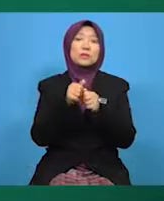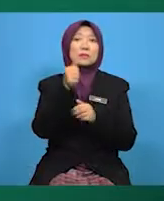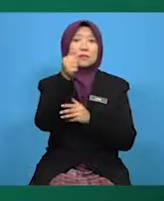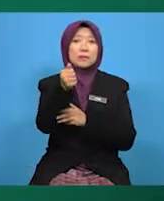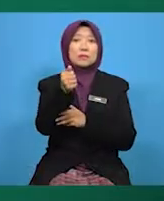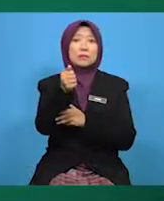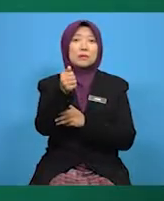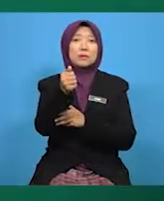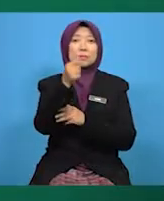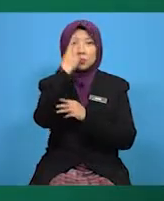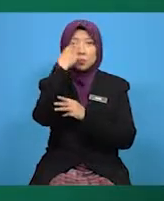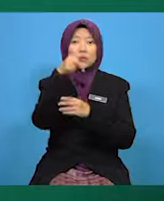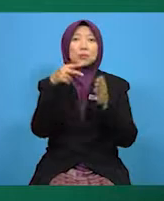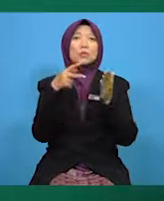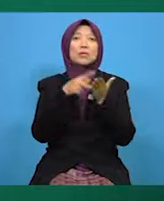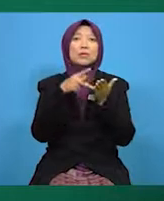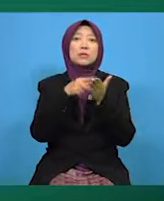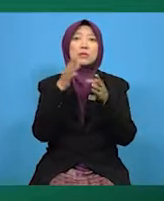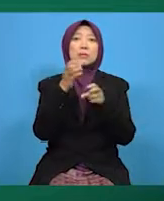cara menghitung pendapatan negara.